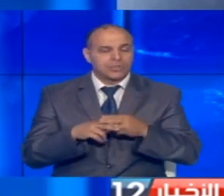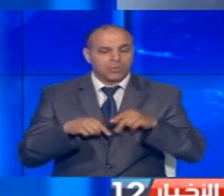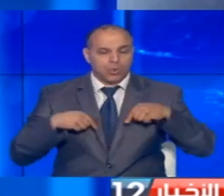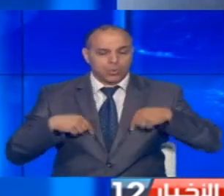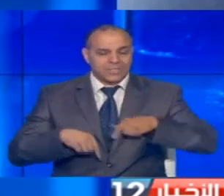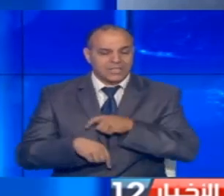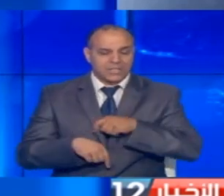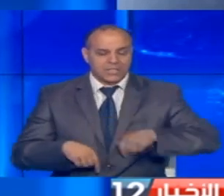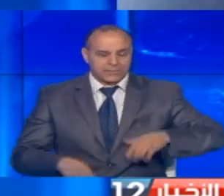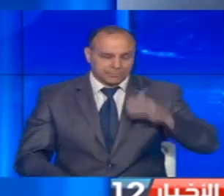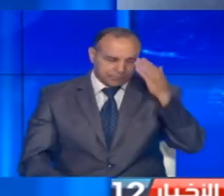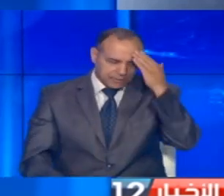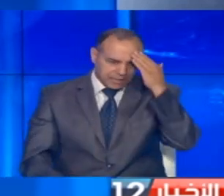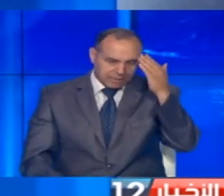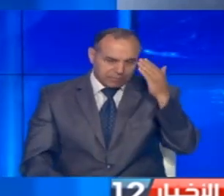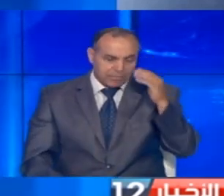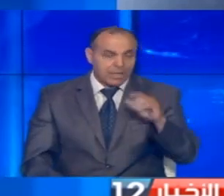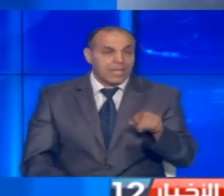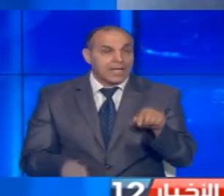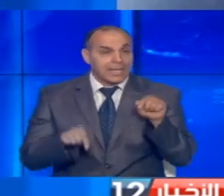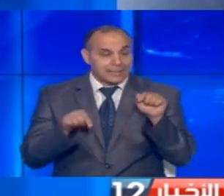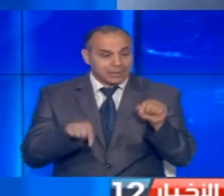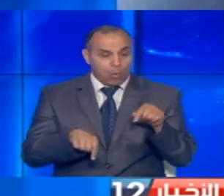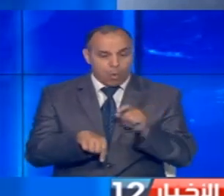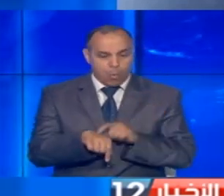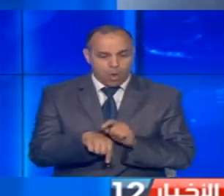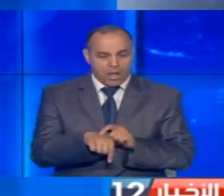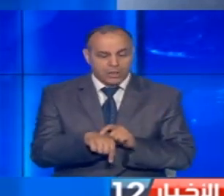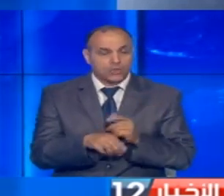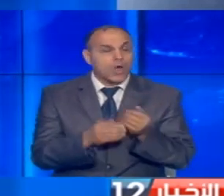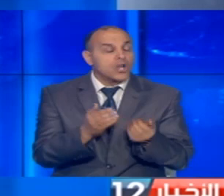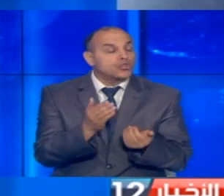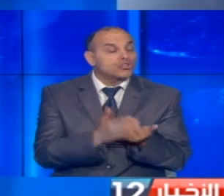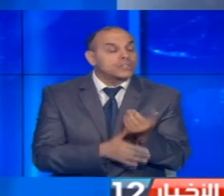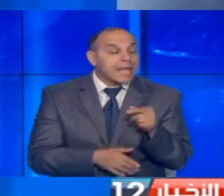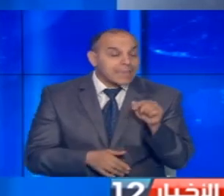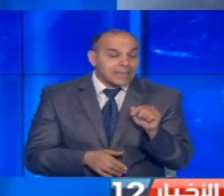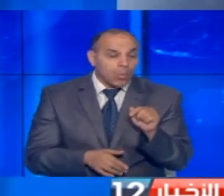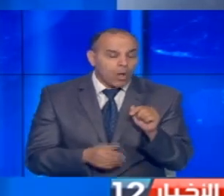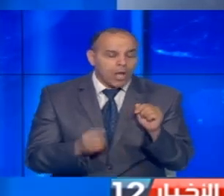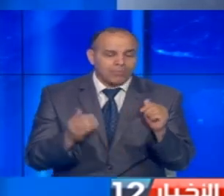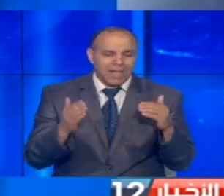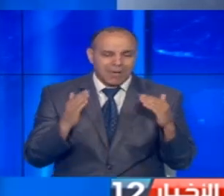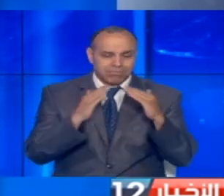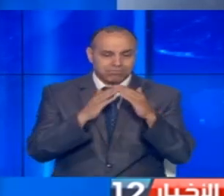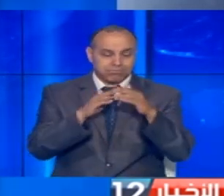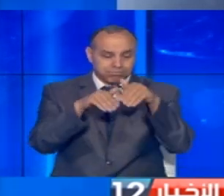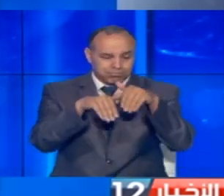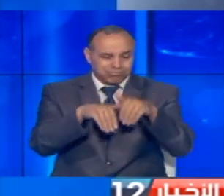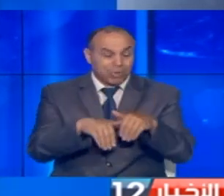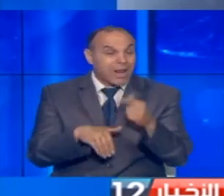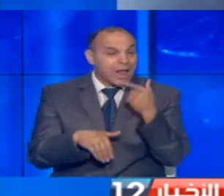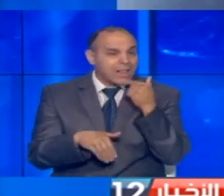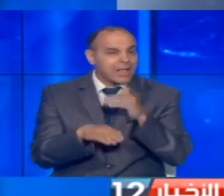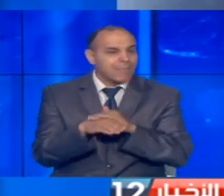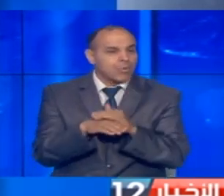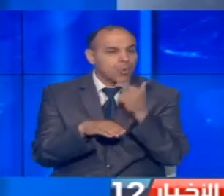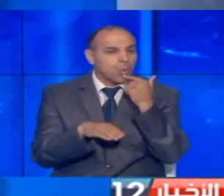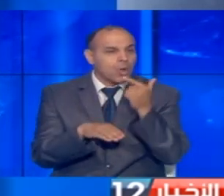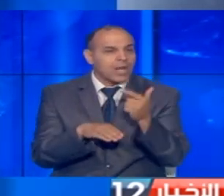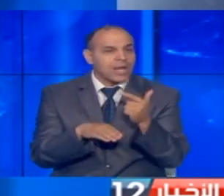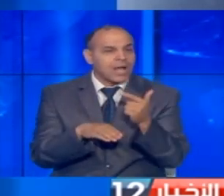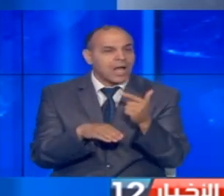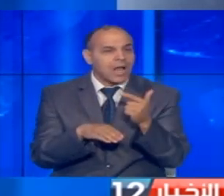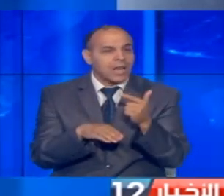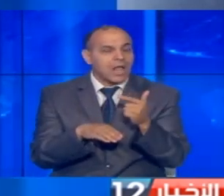الداخلية، أهلا بك. وإلى حد هذه اللحظة، ما هي آخر المستجدات في حادثة غرق المركب على ضوء